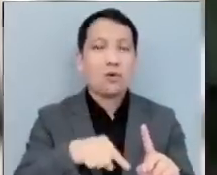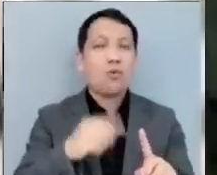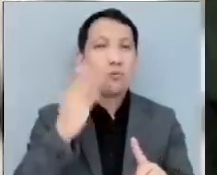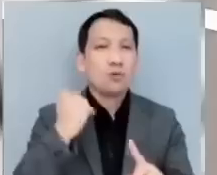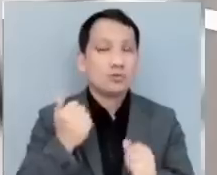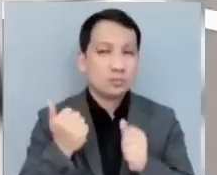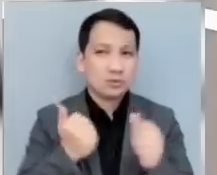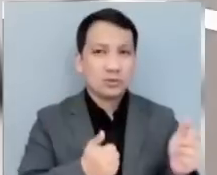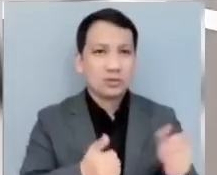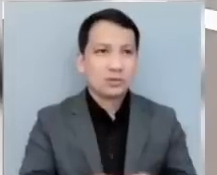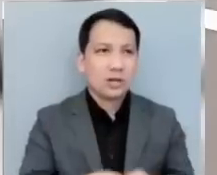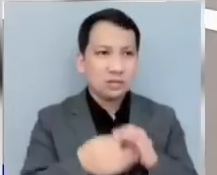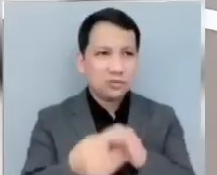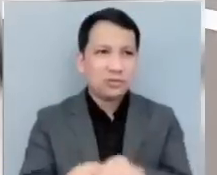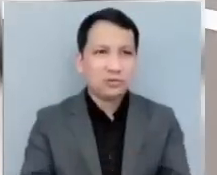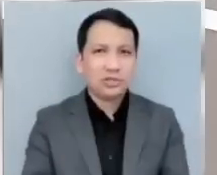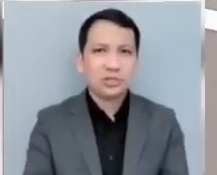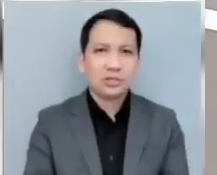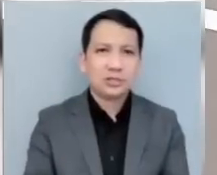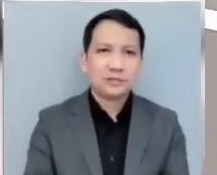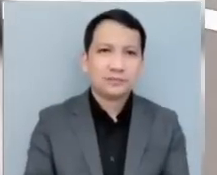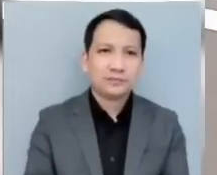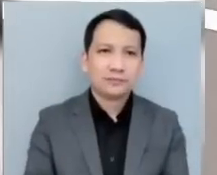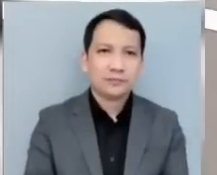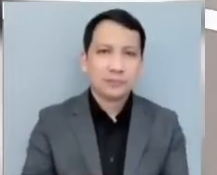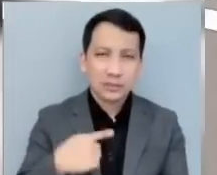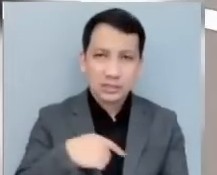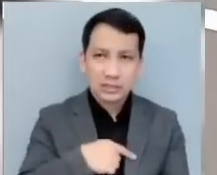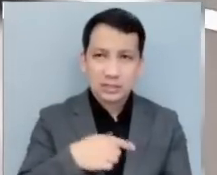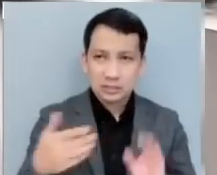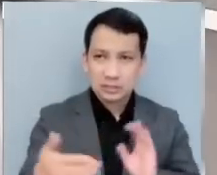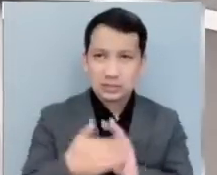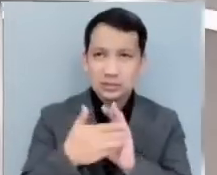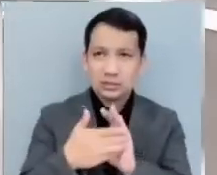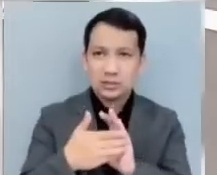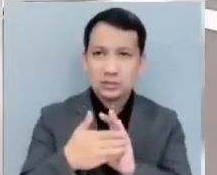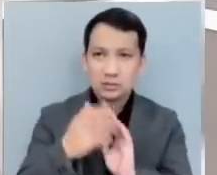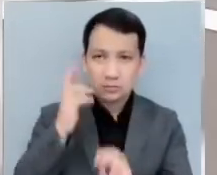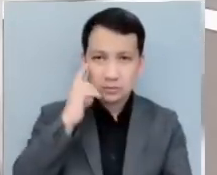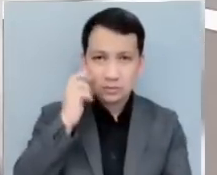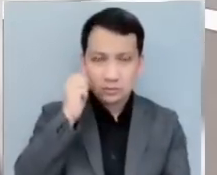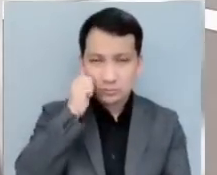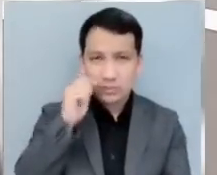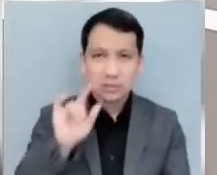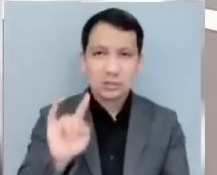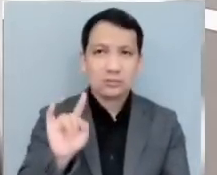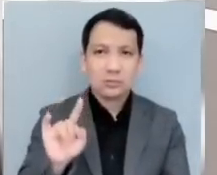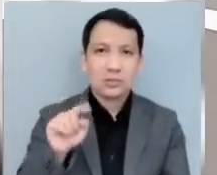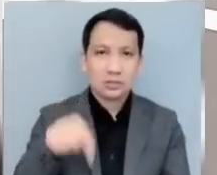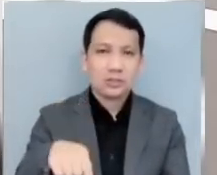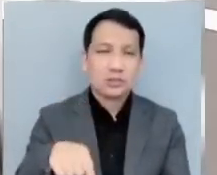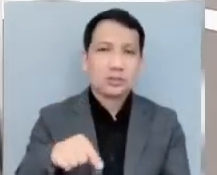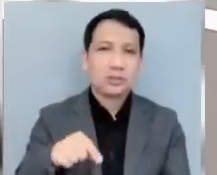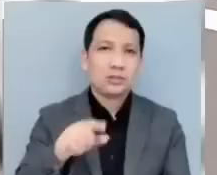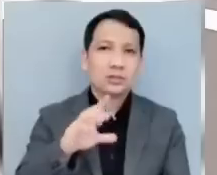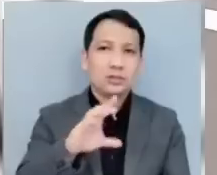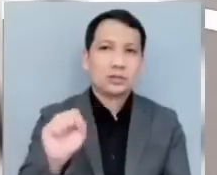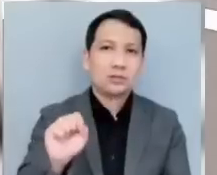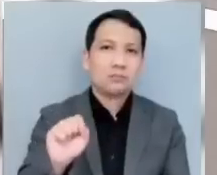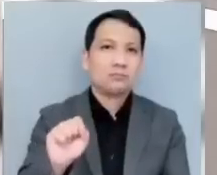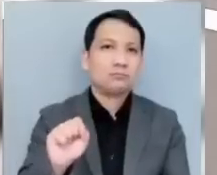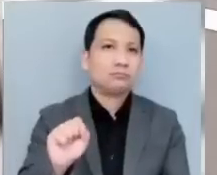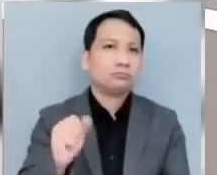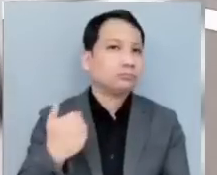operation. Inasahan ang pagharap ni PNP Chief Rodolfo Asurin Jr. sa media kaninang umaga dito sa Camp Crame, pero biglang hindi